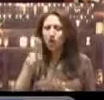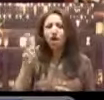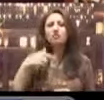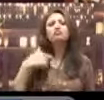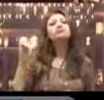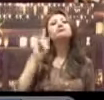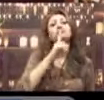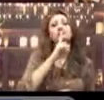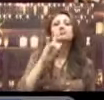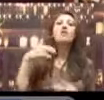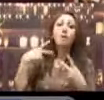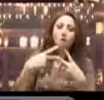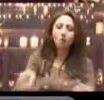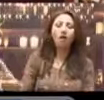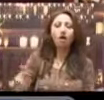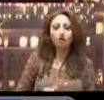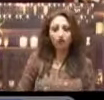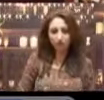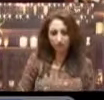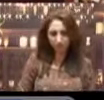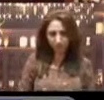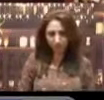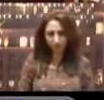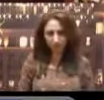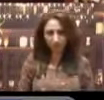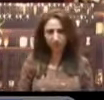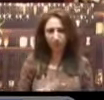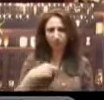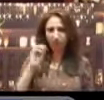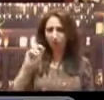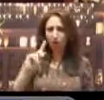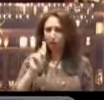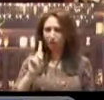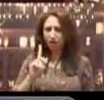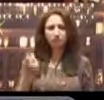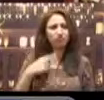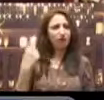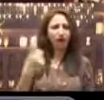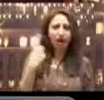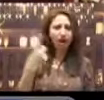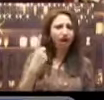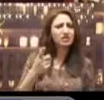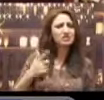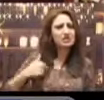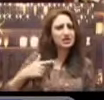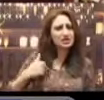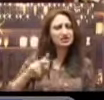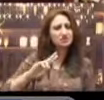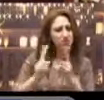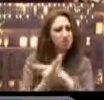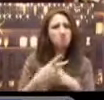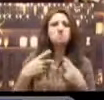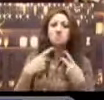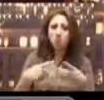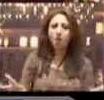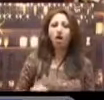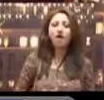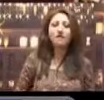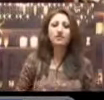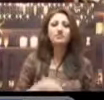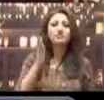ان انه ما لقيتش سبب وجيه، بس يعني لقيت دكتور شريف بيقول لي يعني يوسف الشريف ده